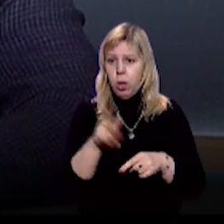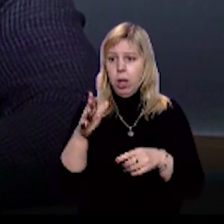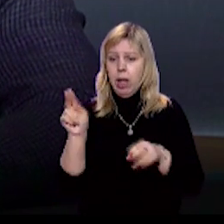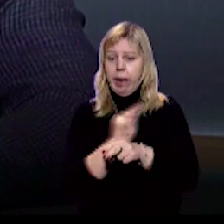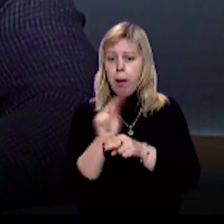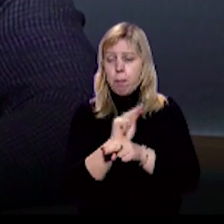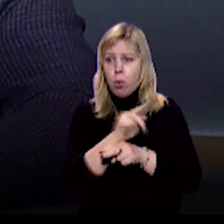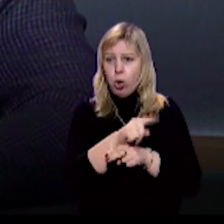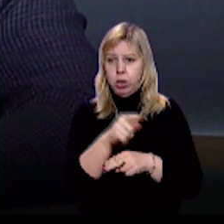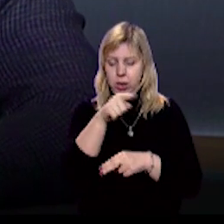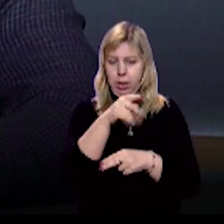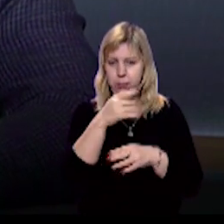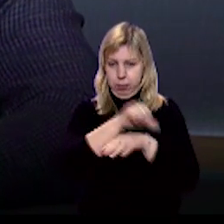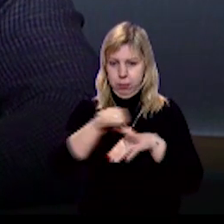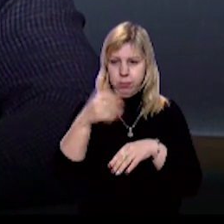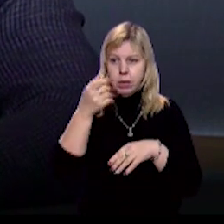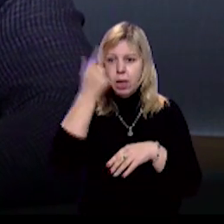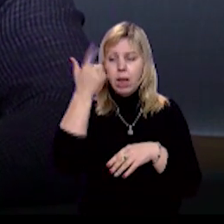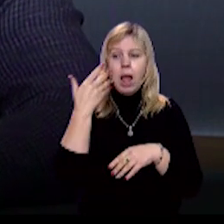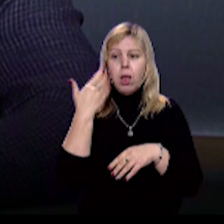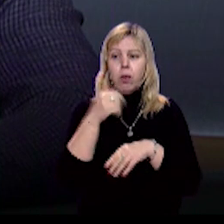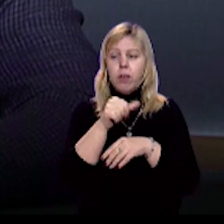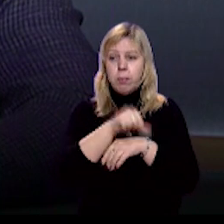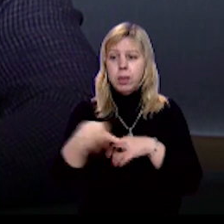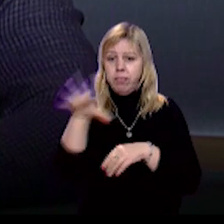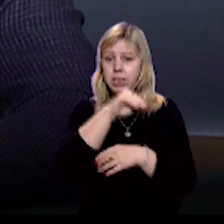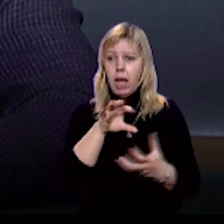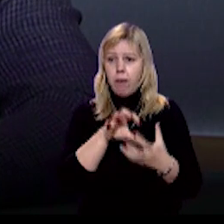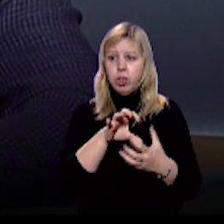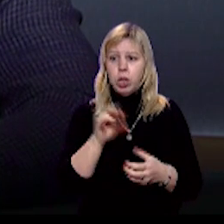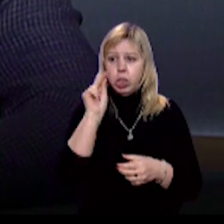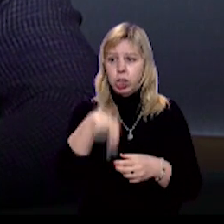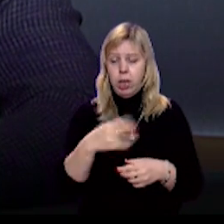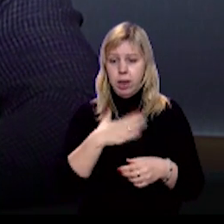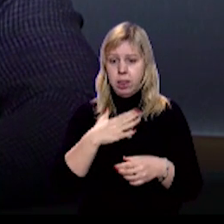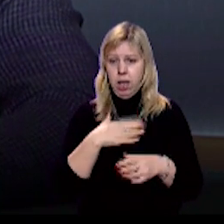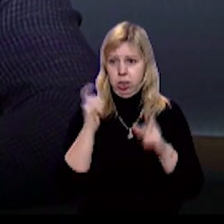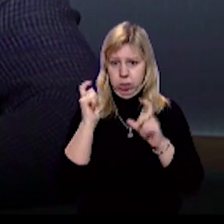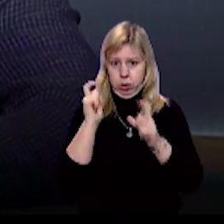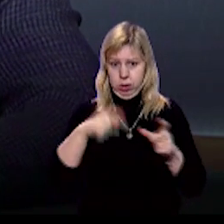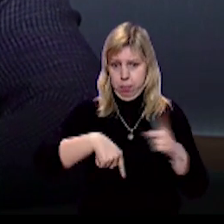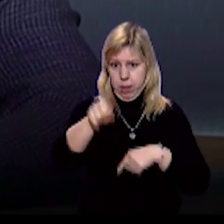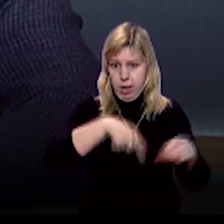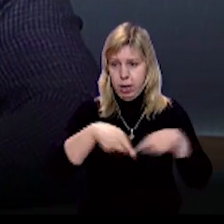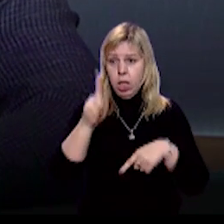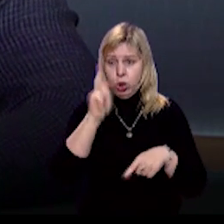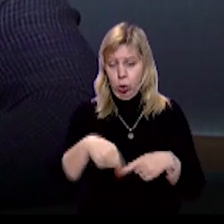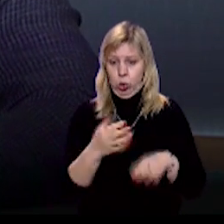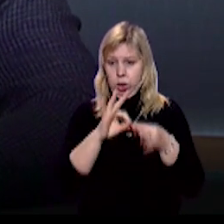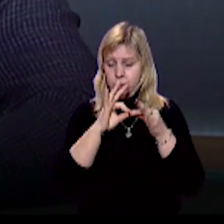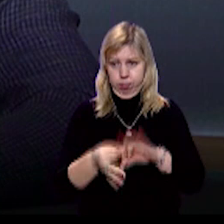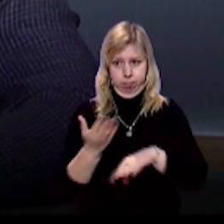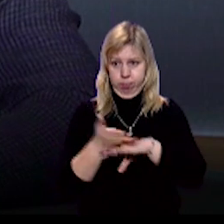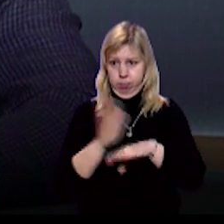проходить ремонт в Вішньому Німецьку, на легковій у митниці. І теж всі автобуси їдуть через наш вантажний перехід. Це теж ускладнює